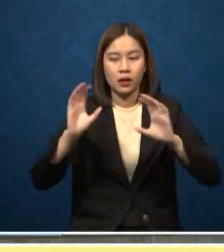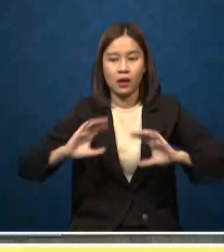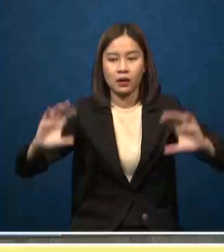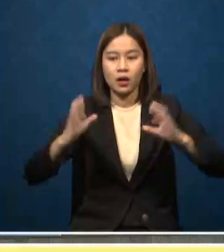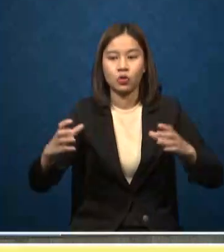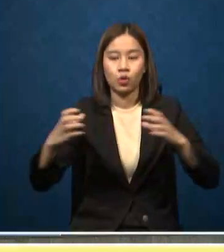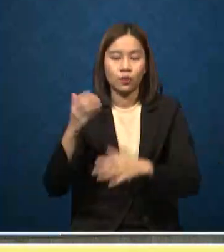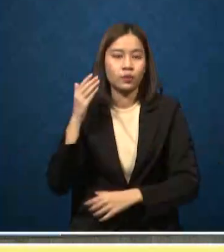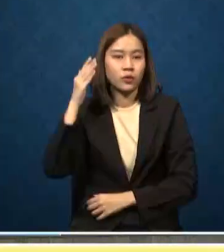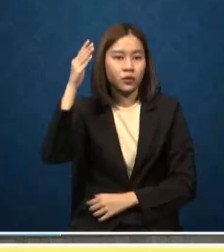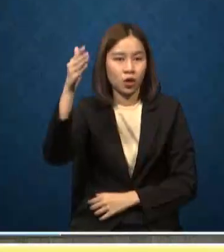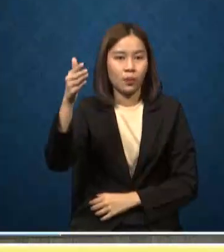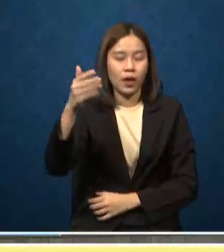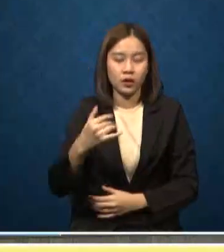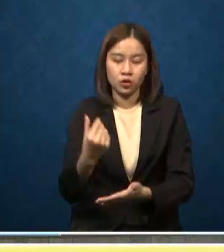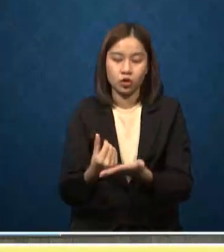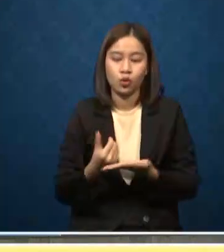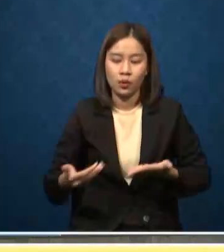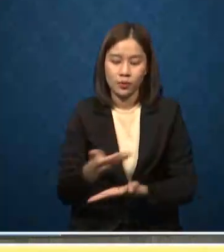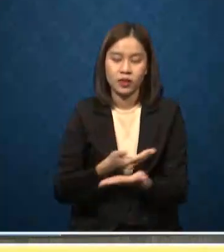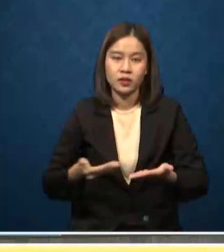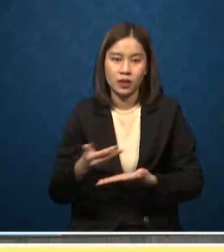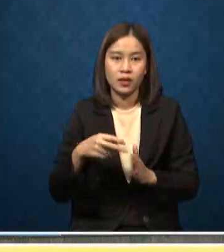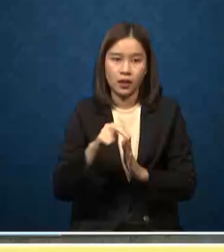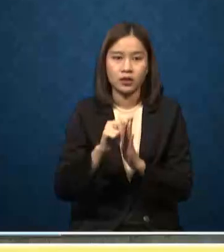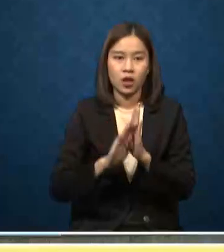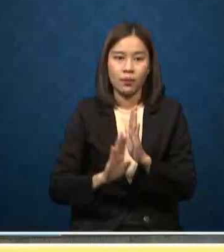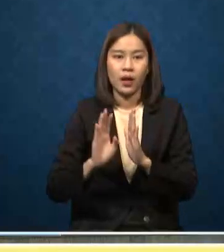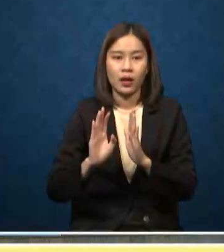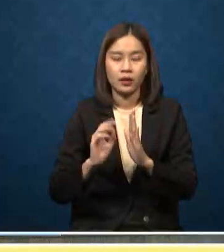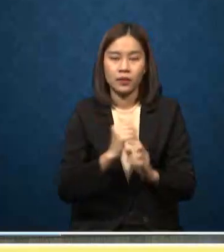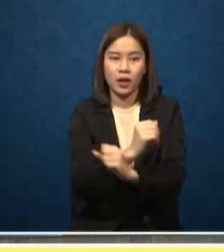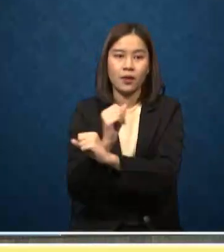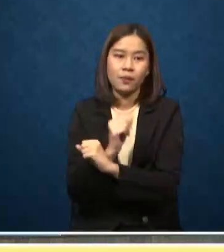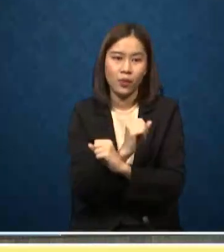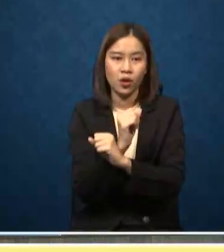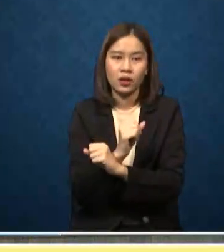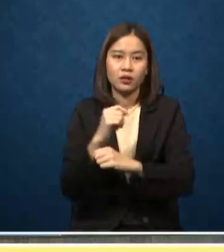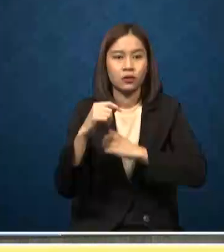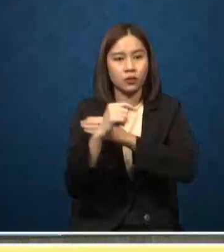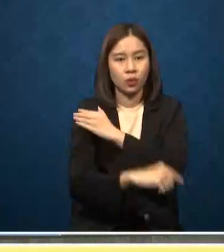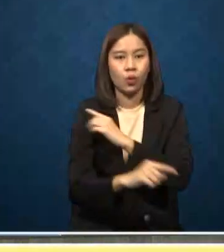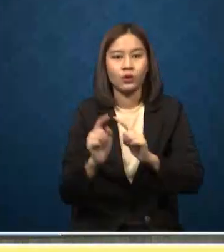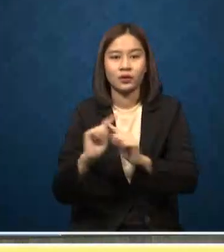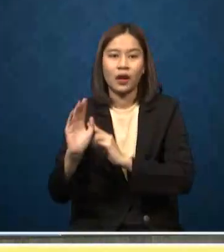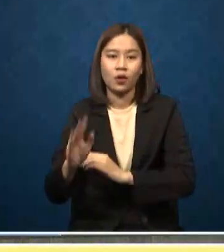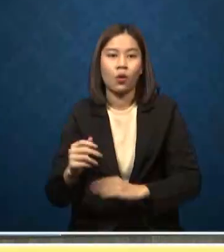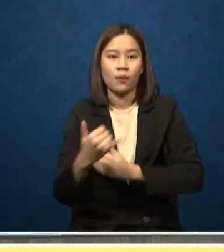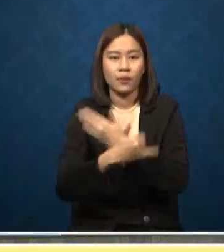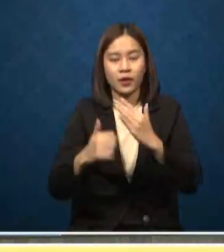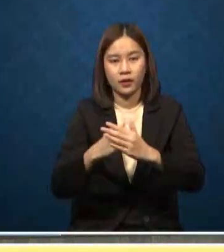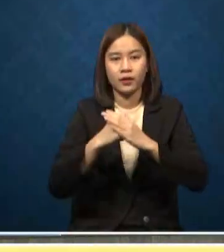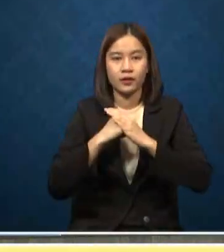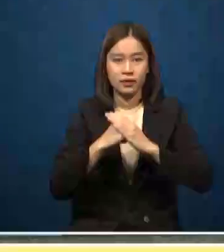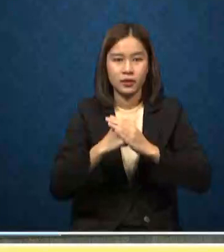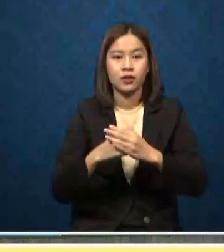ชุดต่อไปให้พิจารณานำนโยบายในการต่อต้านการทุจริตของประเทศจีนที่